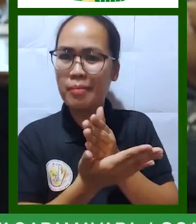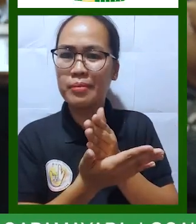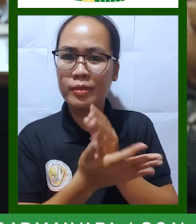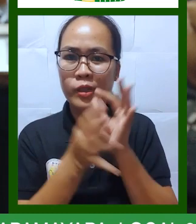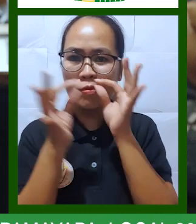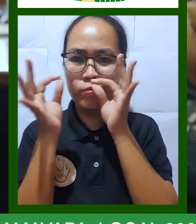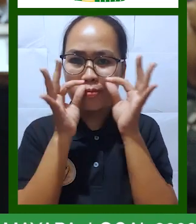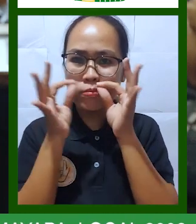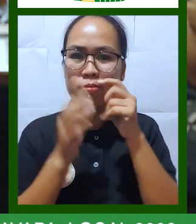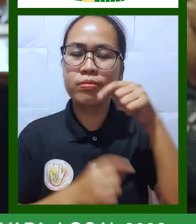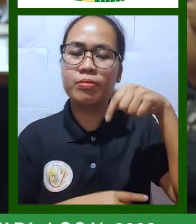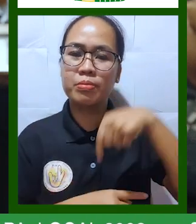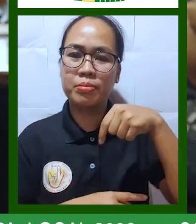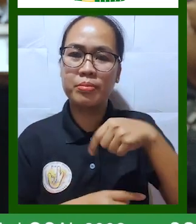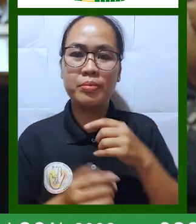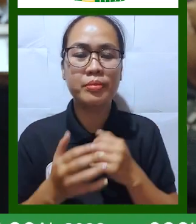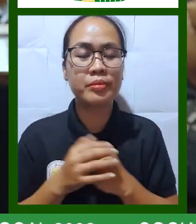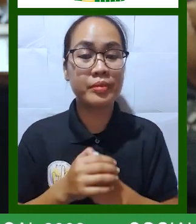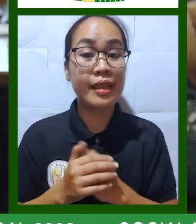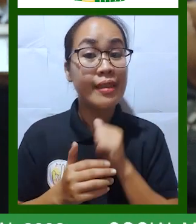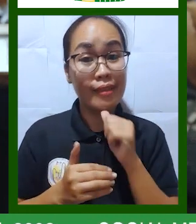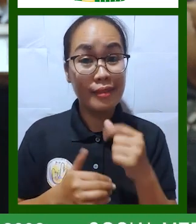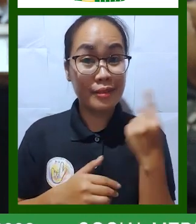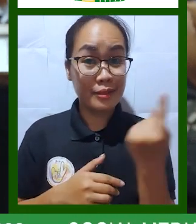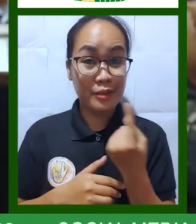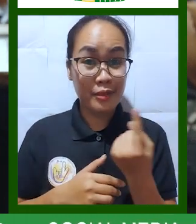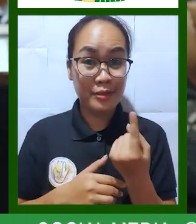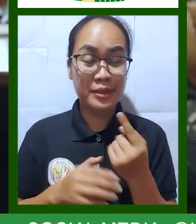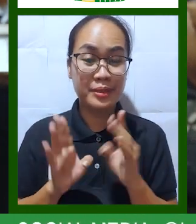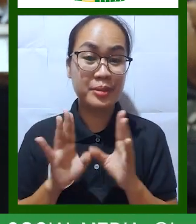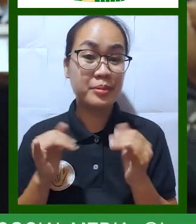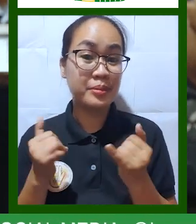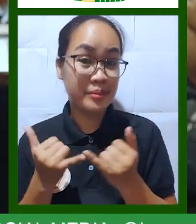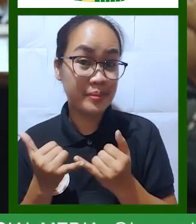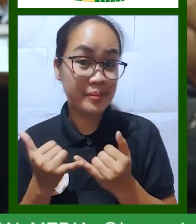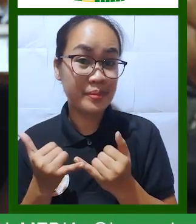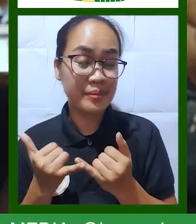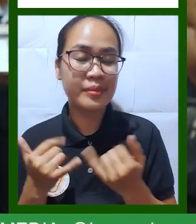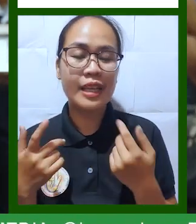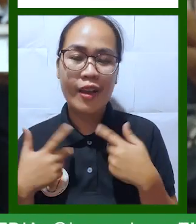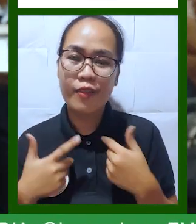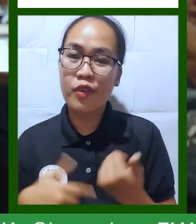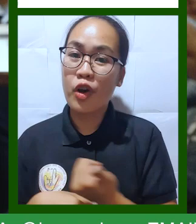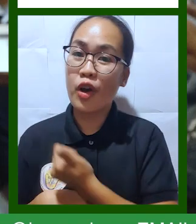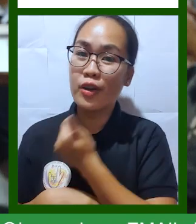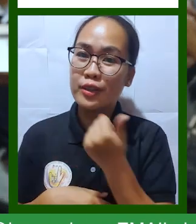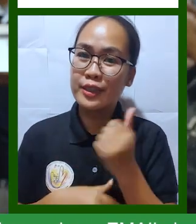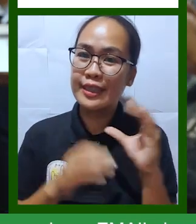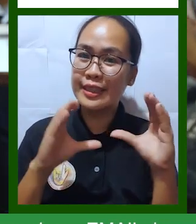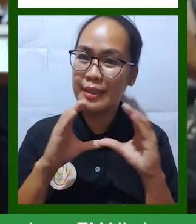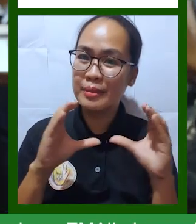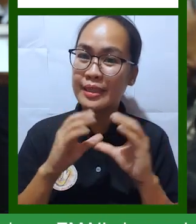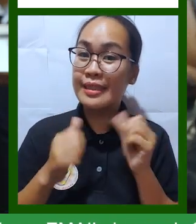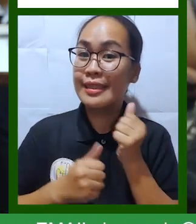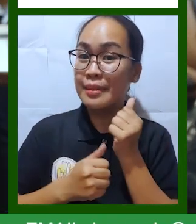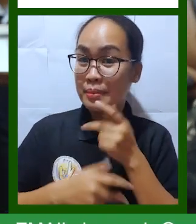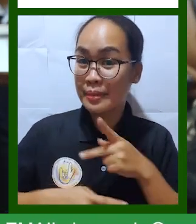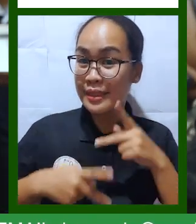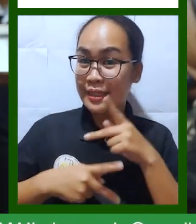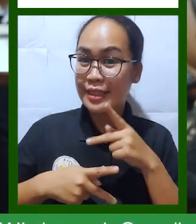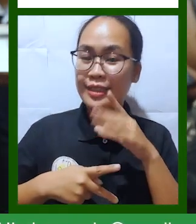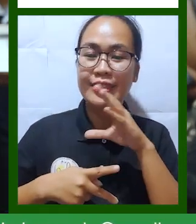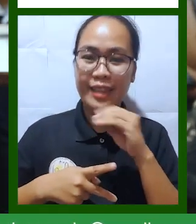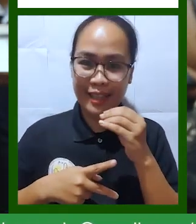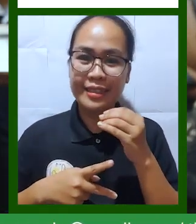mga barangay ang kinilala o nabigyan ng recognition. No? Binigyan din po ng certificates of appreciation